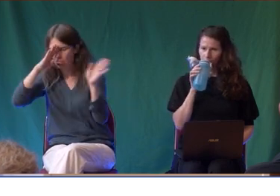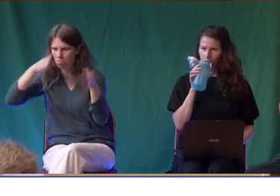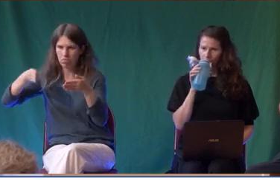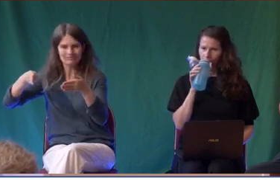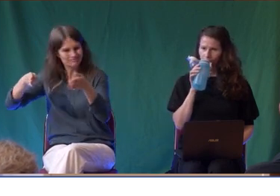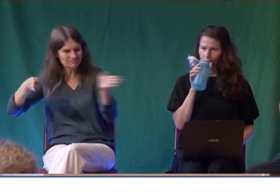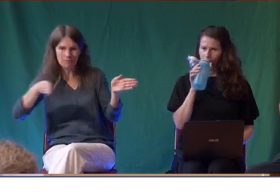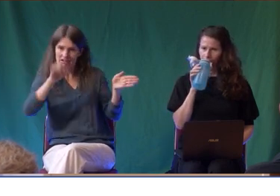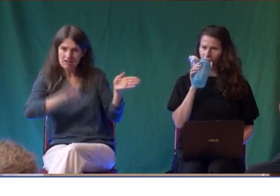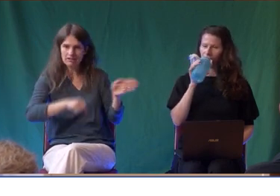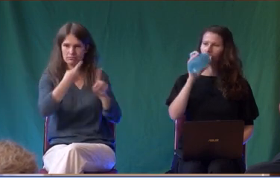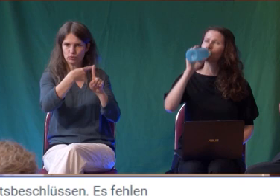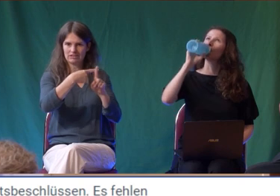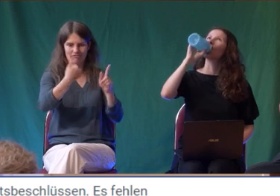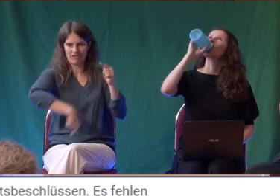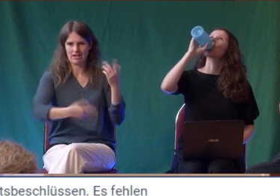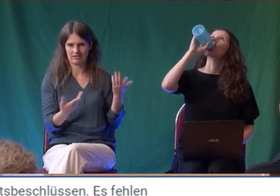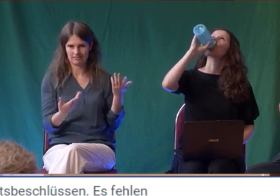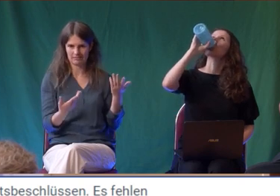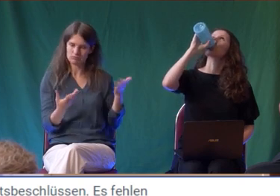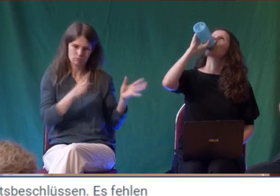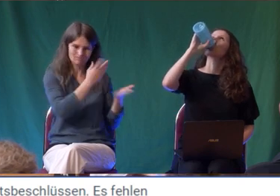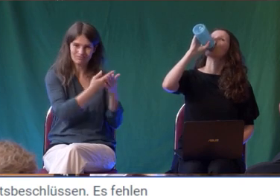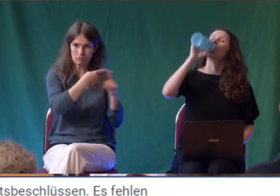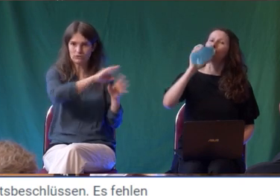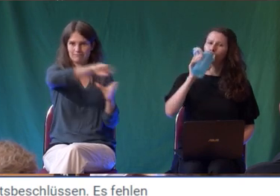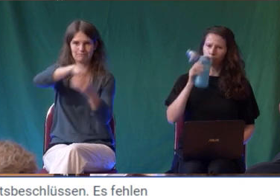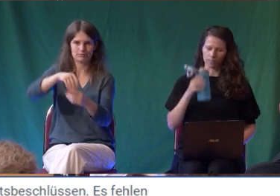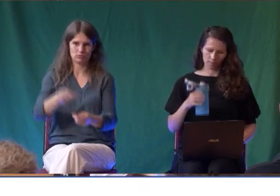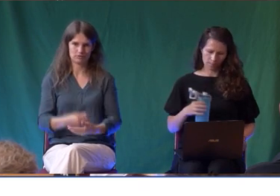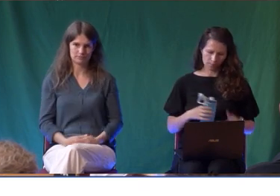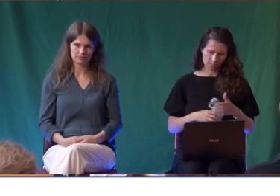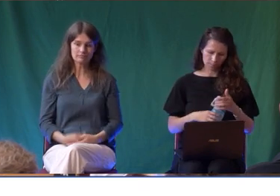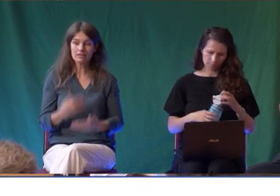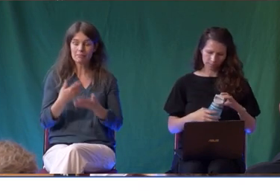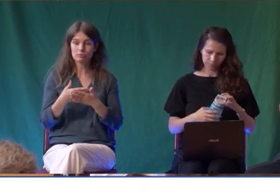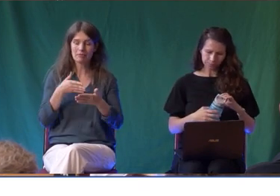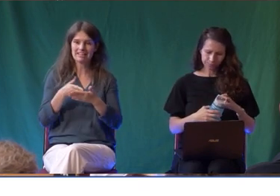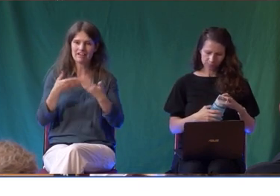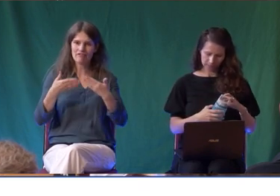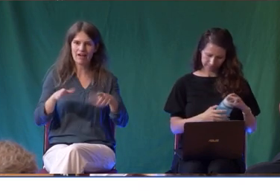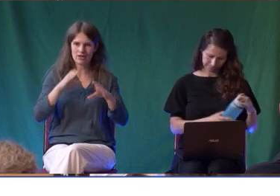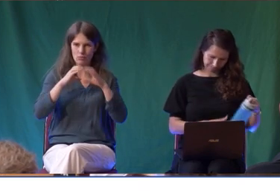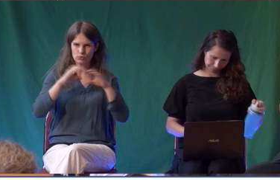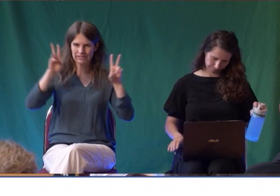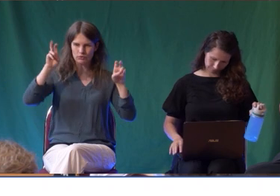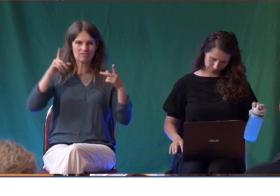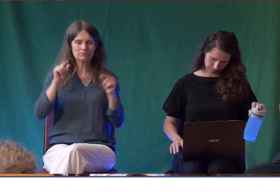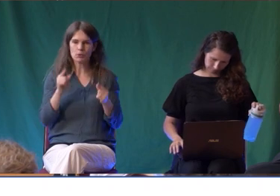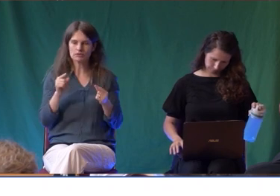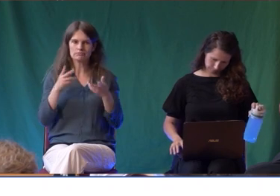was gehört zu barrierefreien Kommunikation ist eigentlich ganz einfach achtungsvoll und wertschätzend